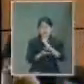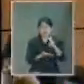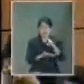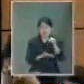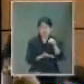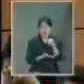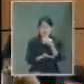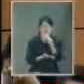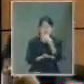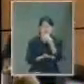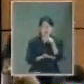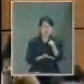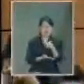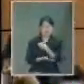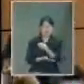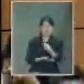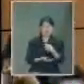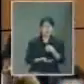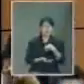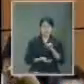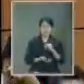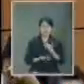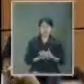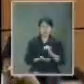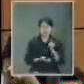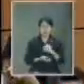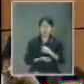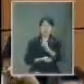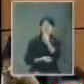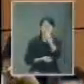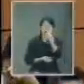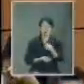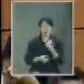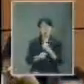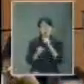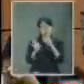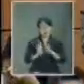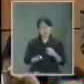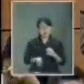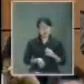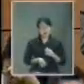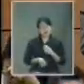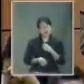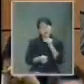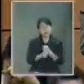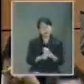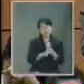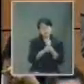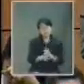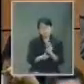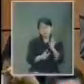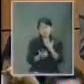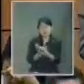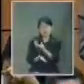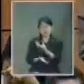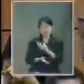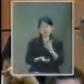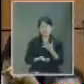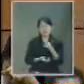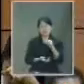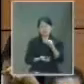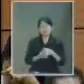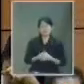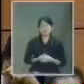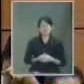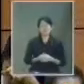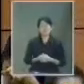อ้ผมไม่ได้ขาดไอ้นี่สักหน่อยให้ผมเลือกอย่างนี้แล้วผมจะไปเลือกยังไงไม่เลือกก็ไม่ได้สตังค์ อย่างนี้แหละครับที่เขาเรียกว่าบ